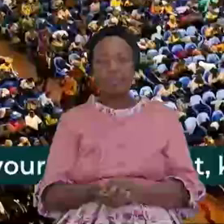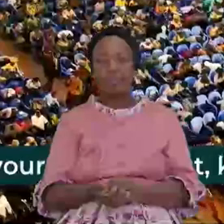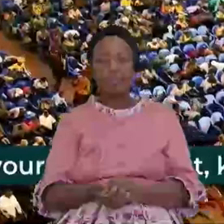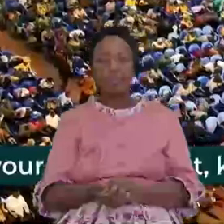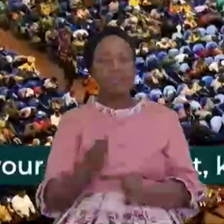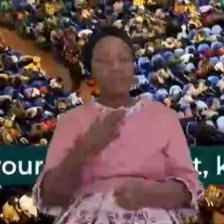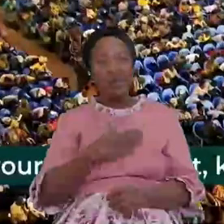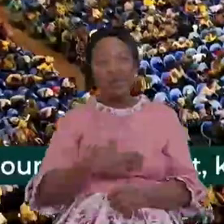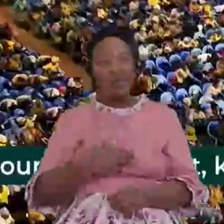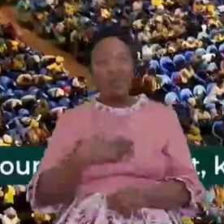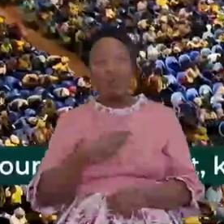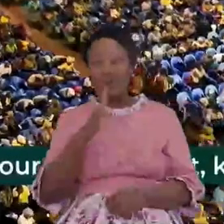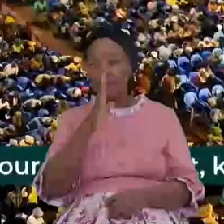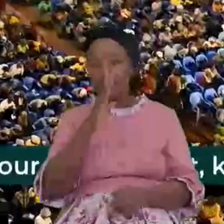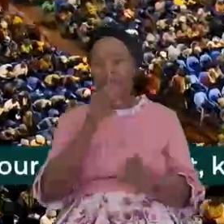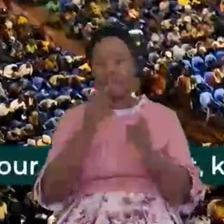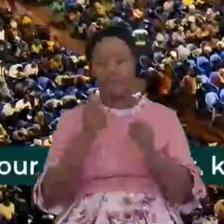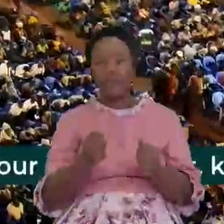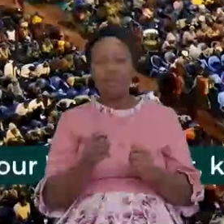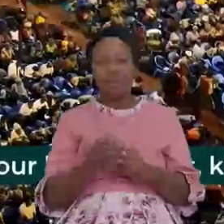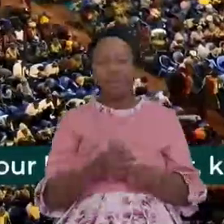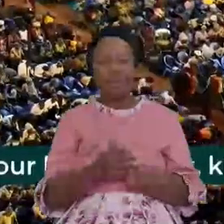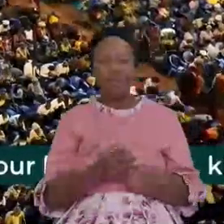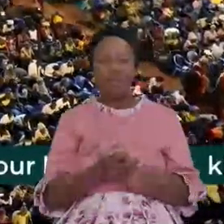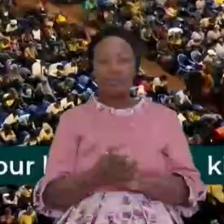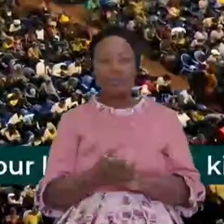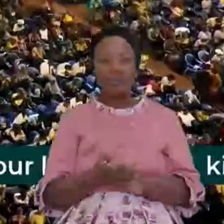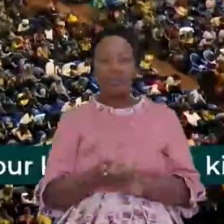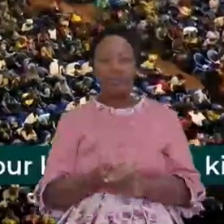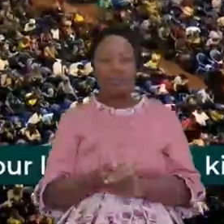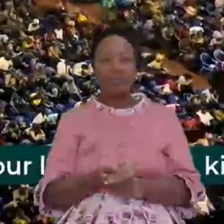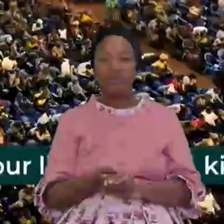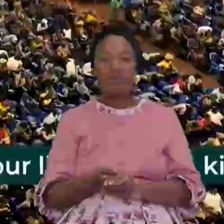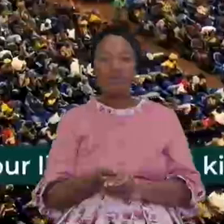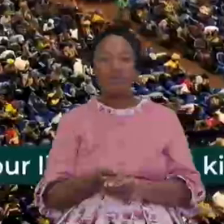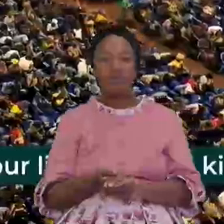Faisons rapidement. Please hurry up.